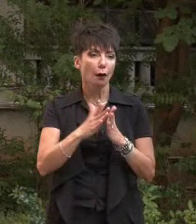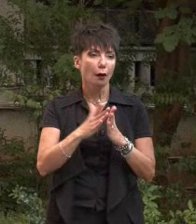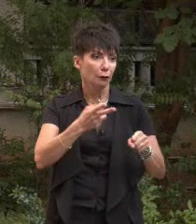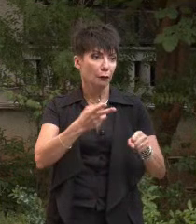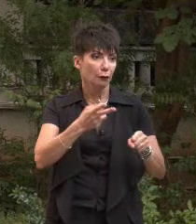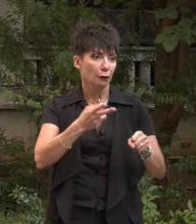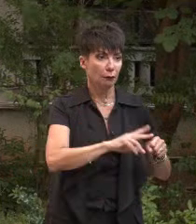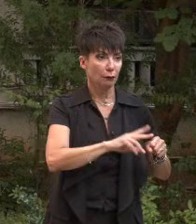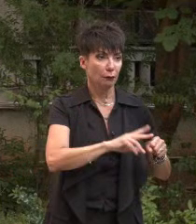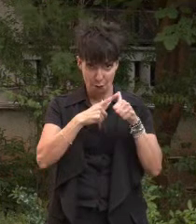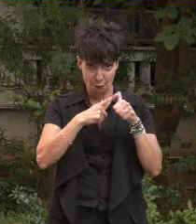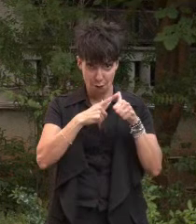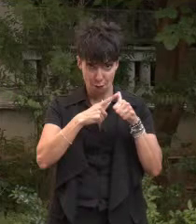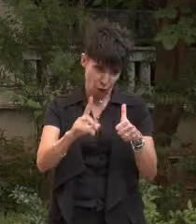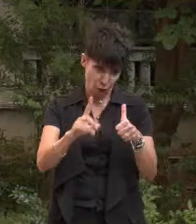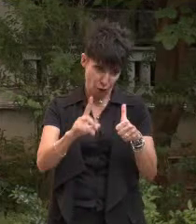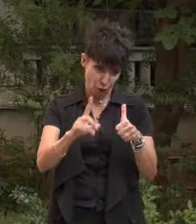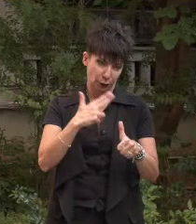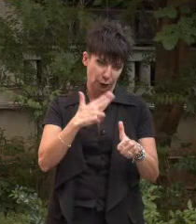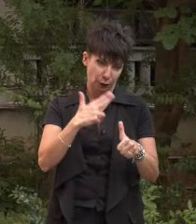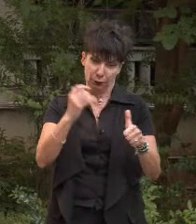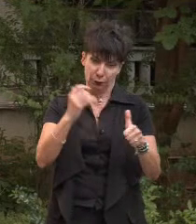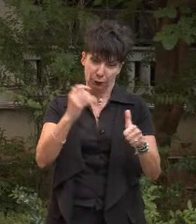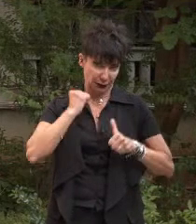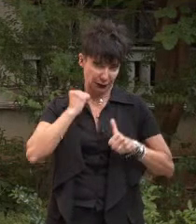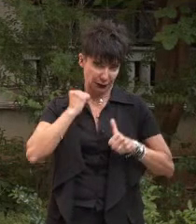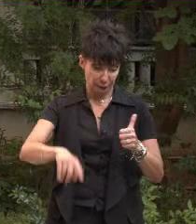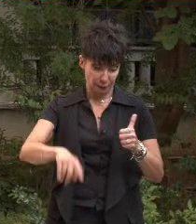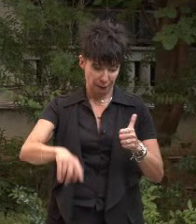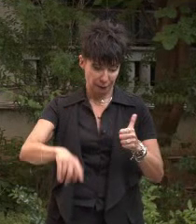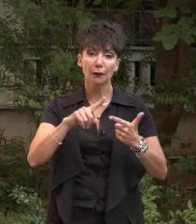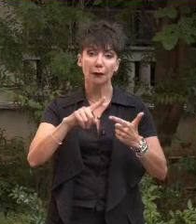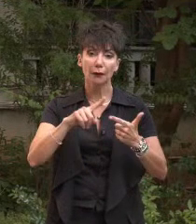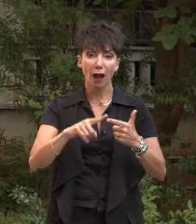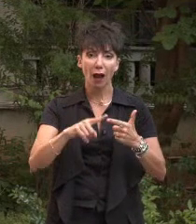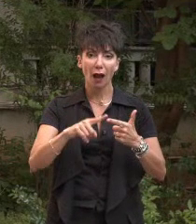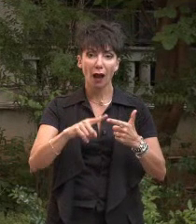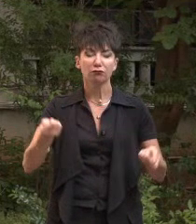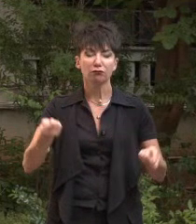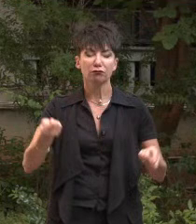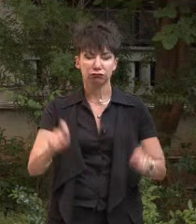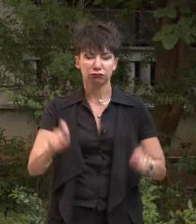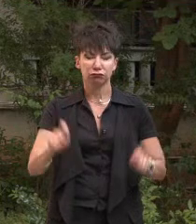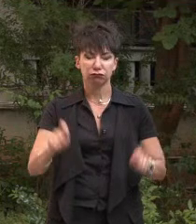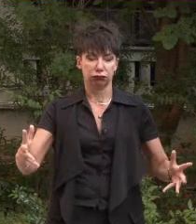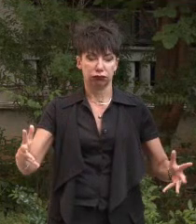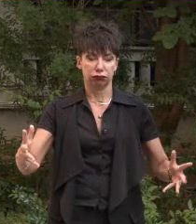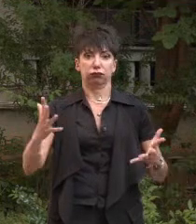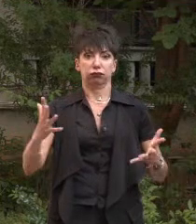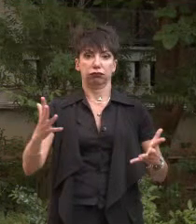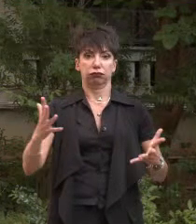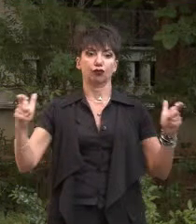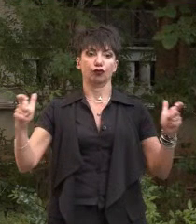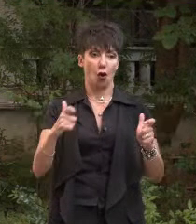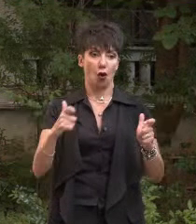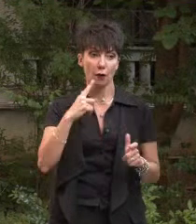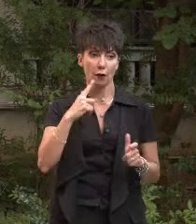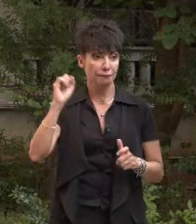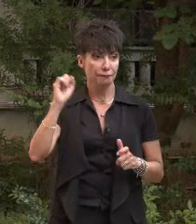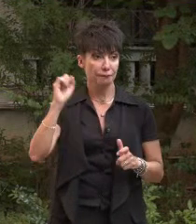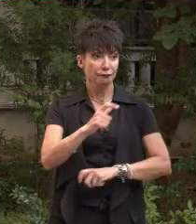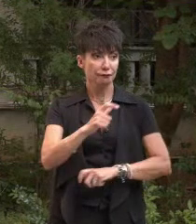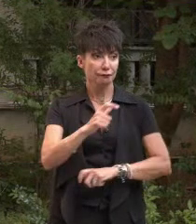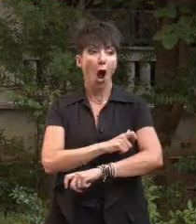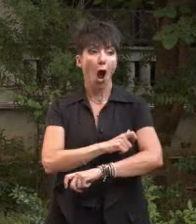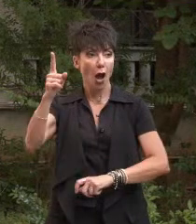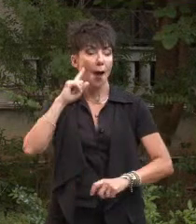Το αμέσως επόμενο όμως μεγάλο πλήγμα ήταν ότι έκλεισαν τα σχολεία. Οι εκκλήσεις και από τον ΟΗΕ και